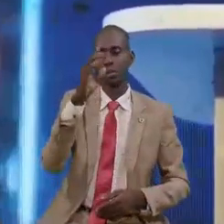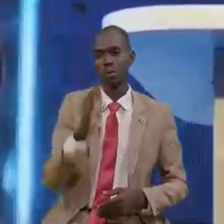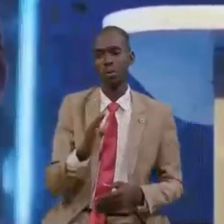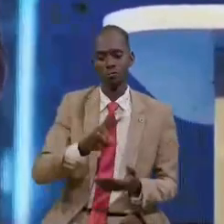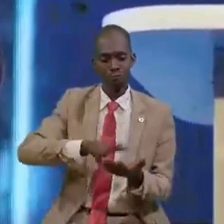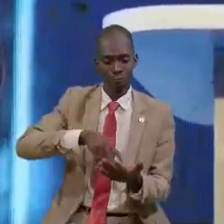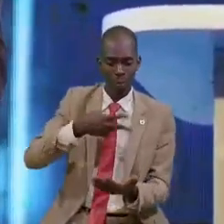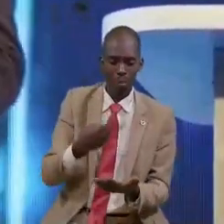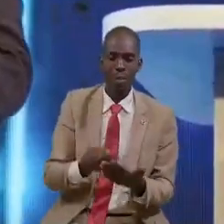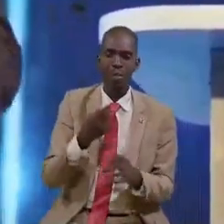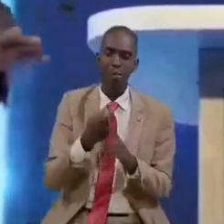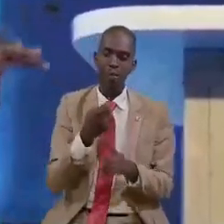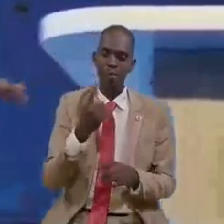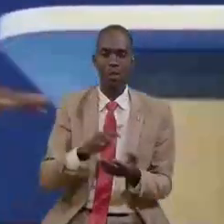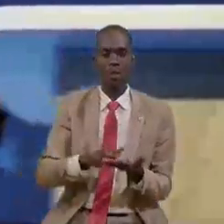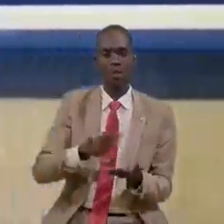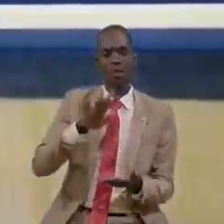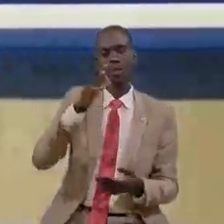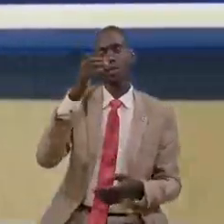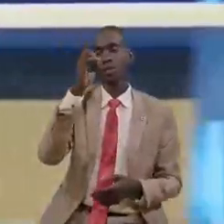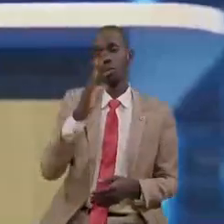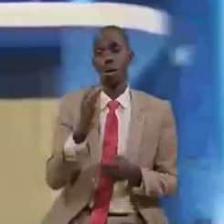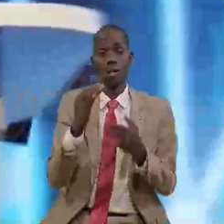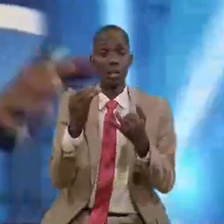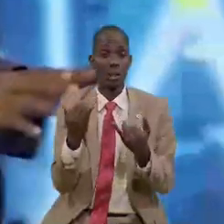la gloire de Dieu. Maintenant,